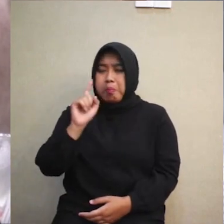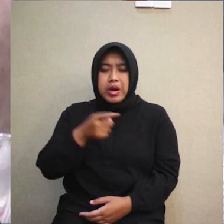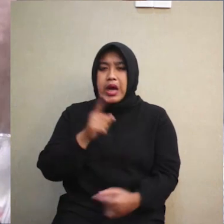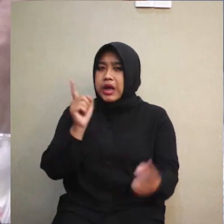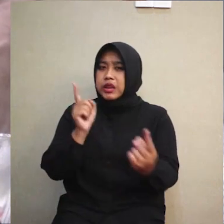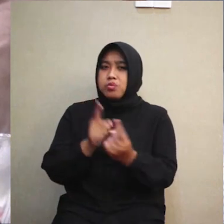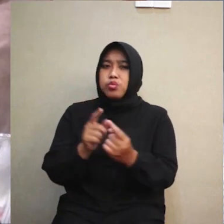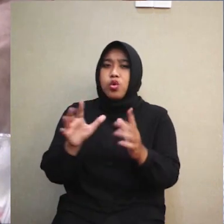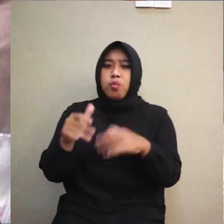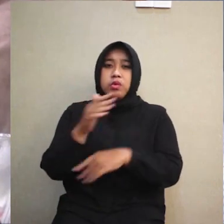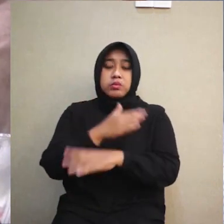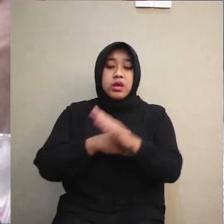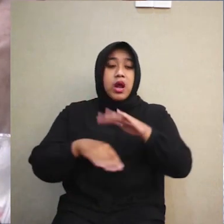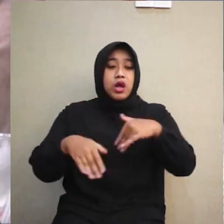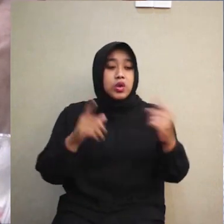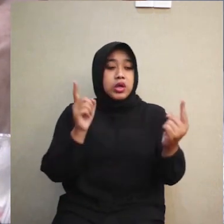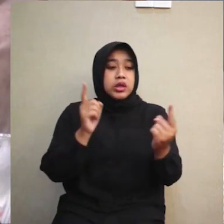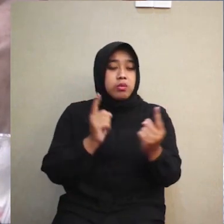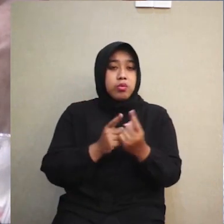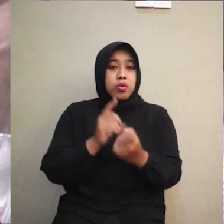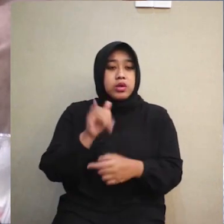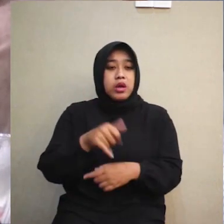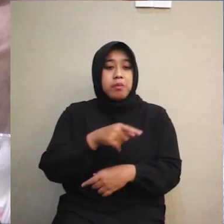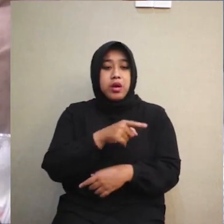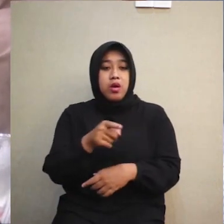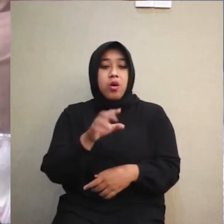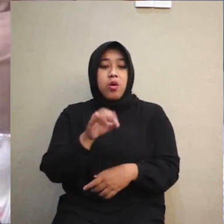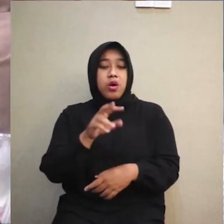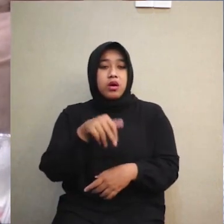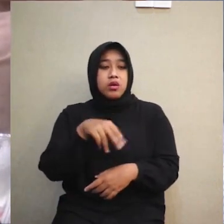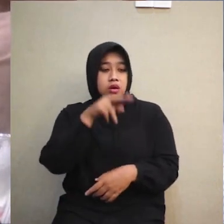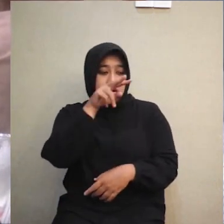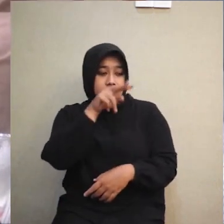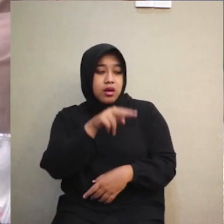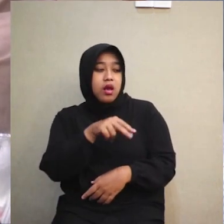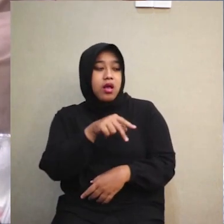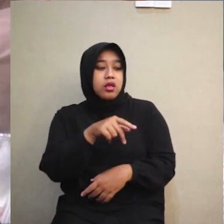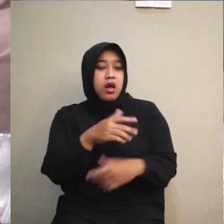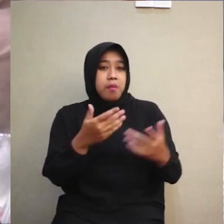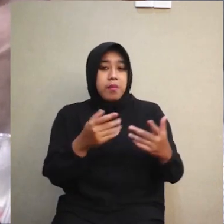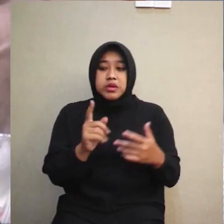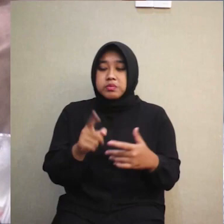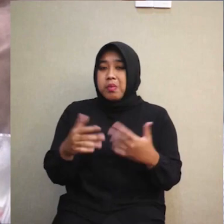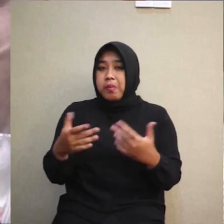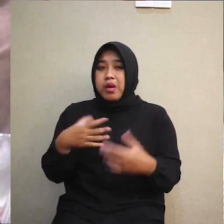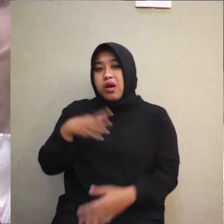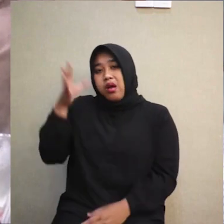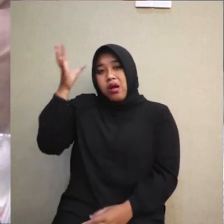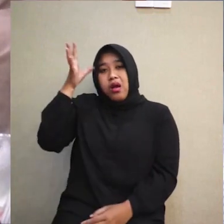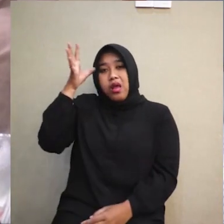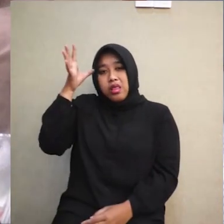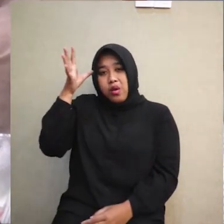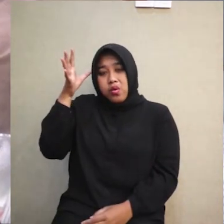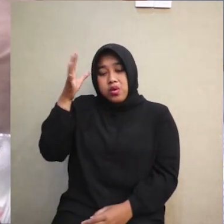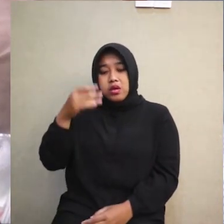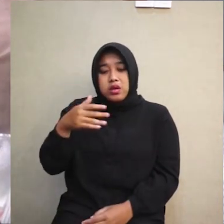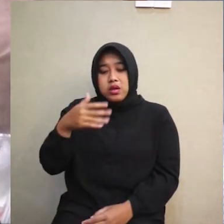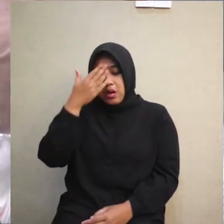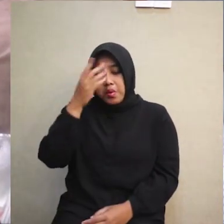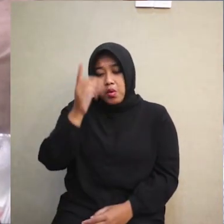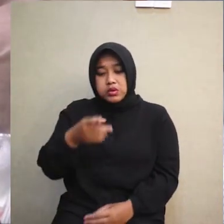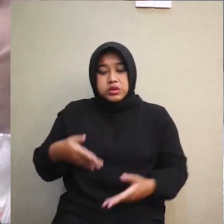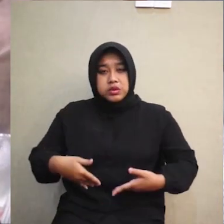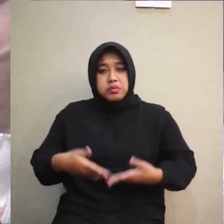disabilitas atau kalau ketemu mereka ya Oh yang dilihat cuman apa dan apa Jadi enggak ngerti enggak paham Terus kenapa ini harus